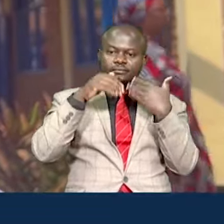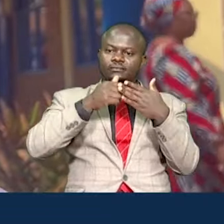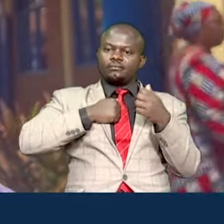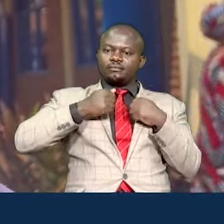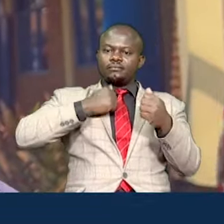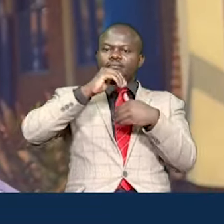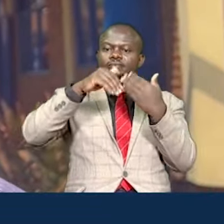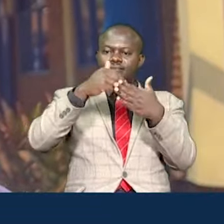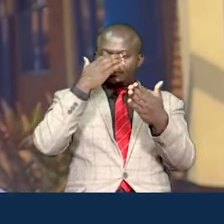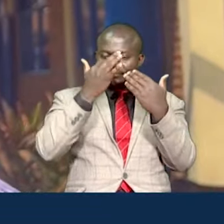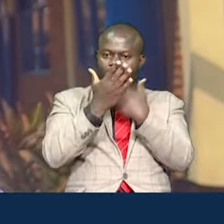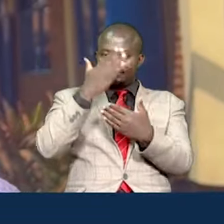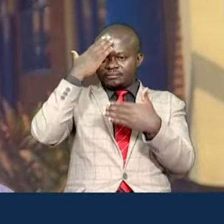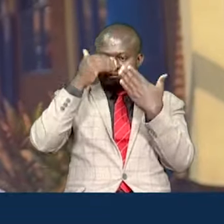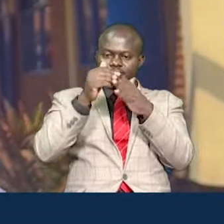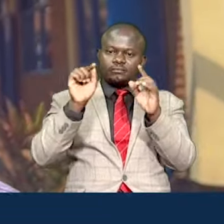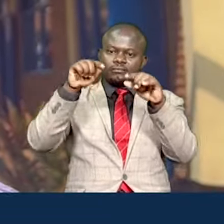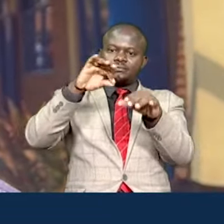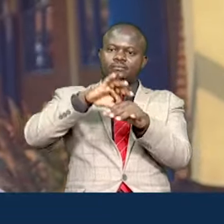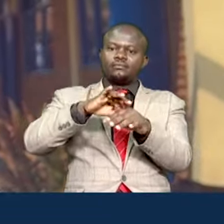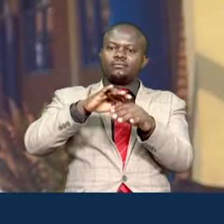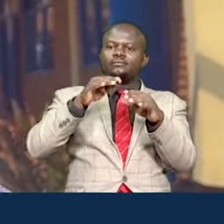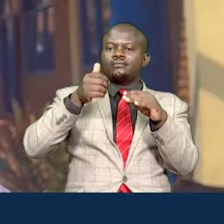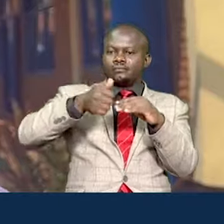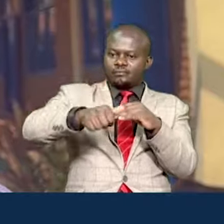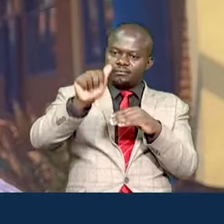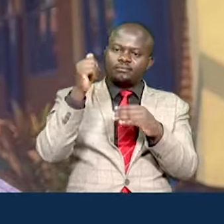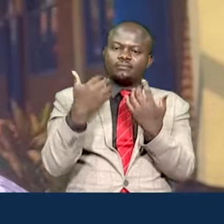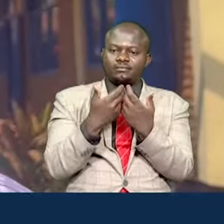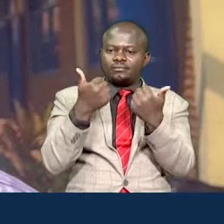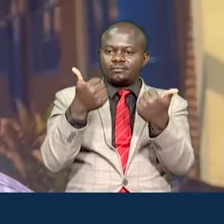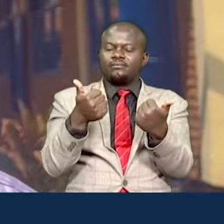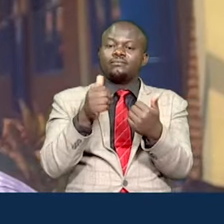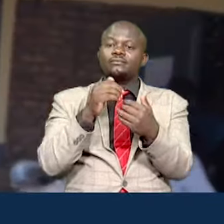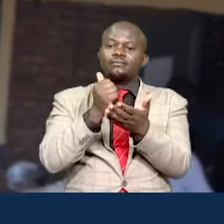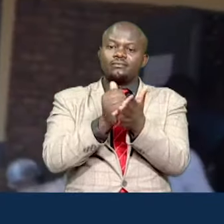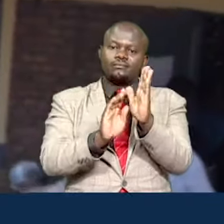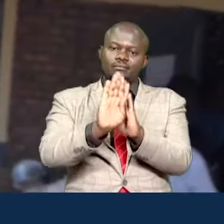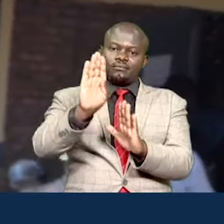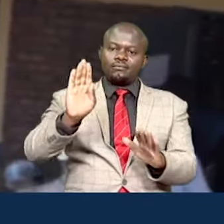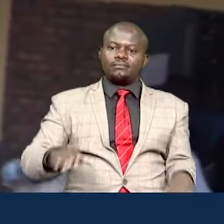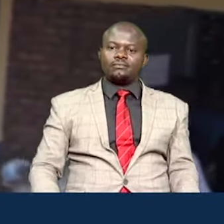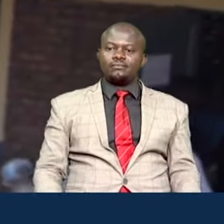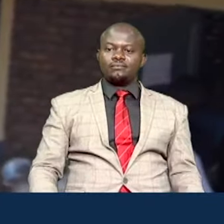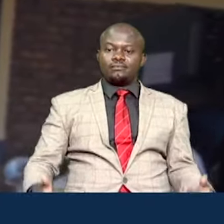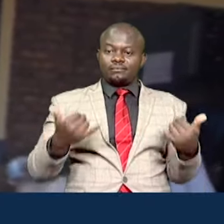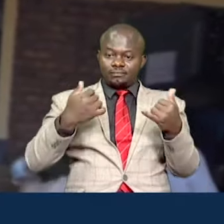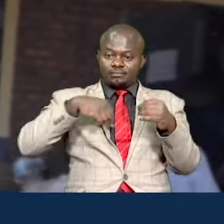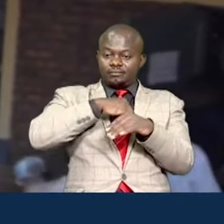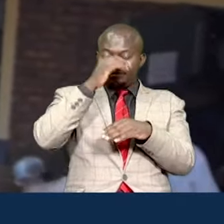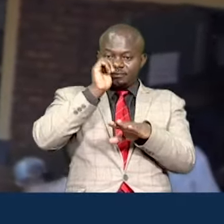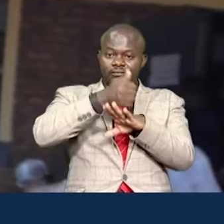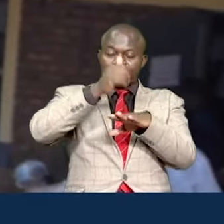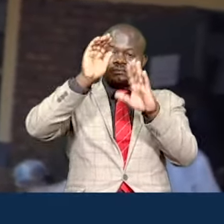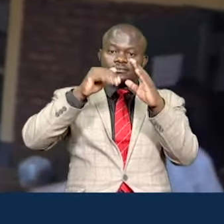bose babukereye kugira ngo baze bitorere umukandida ubakwiriye ubateza imbere. Kuba ngira uruhare rwo gushyira